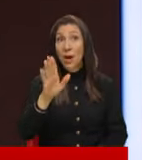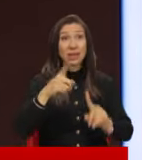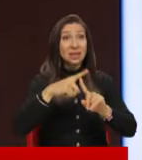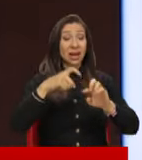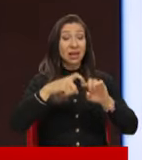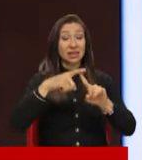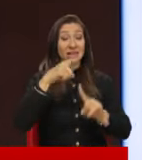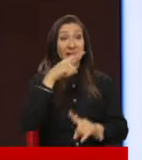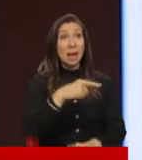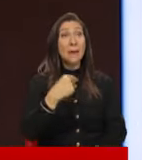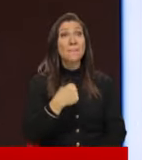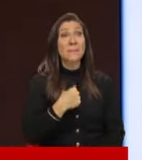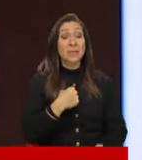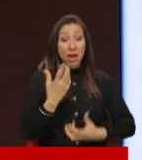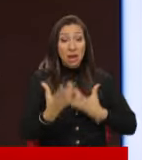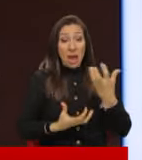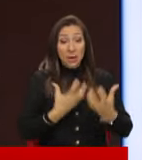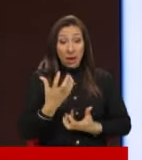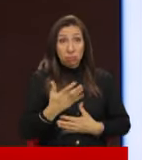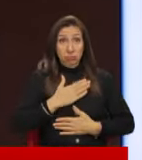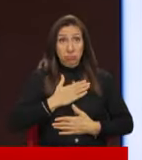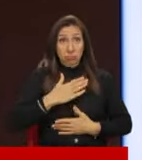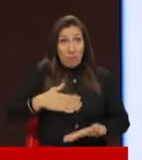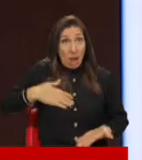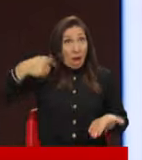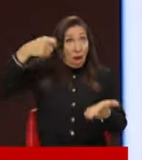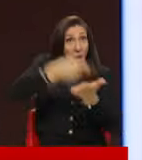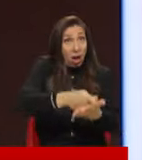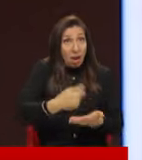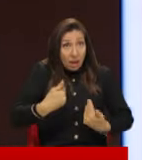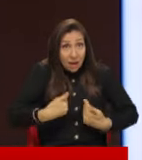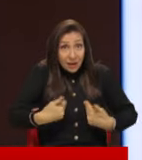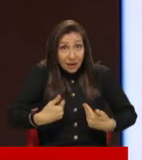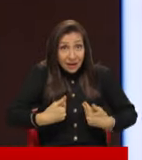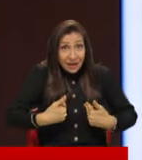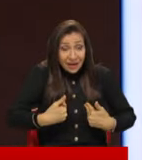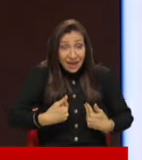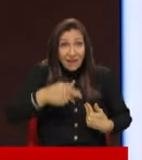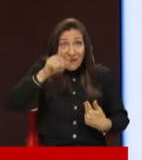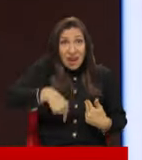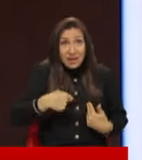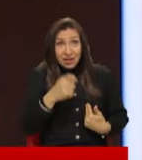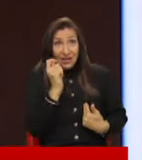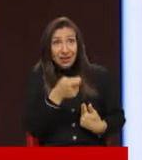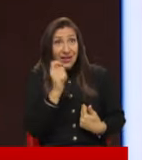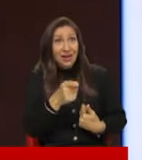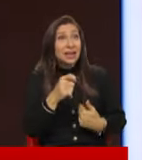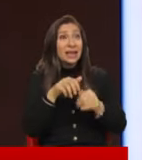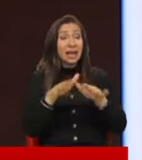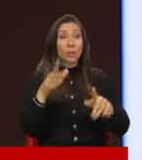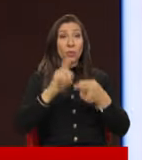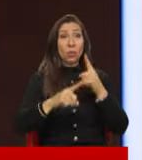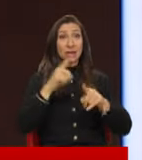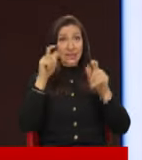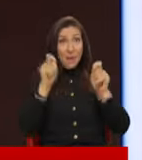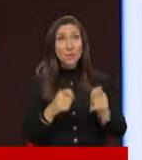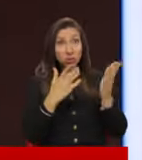TRT benim kaynaklarım geçimini idame ettiriyor ve yayın politikasını